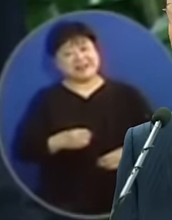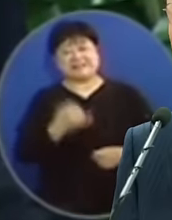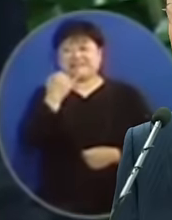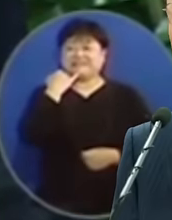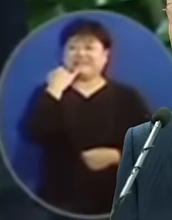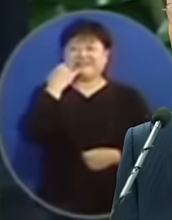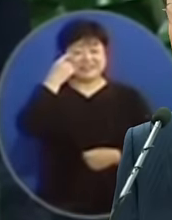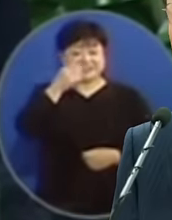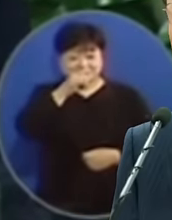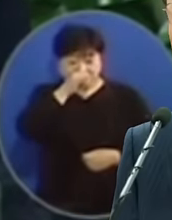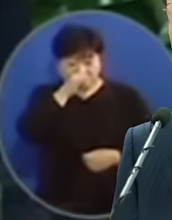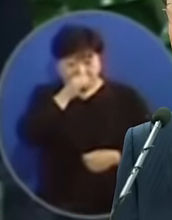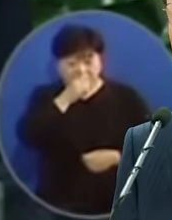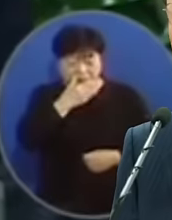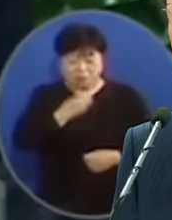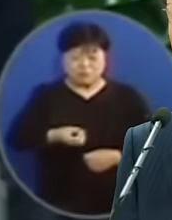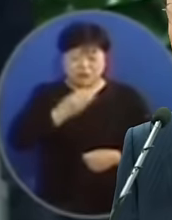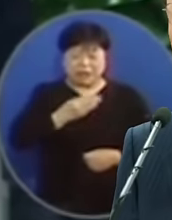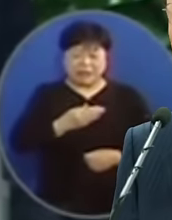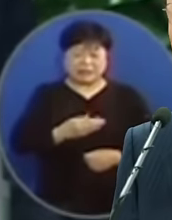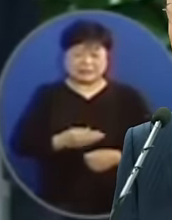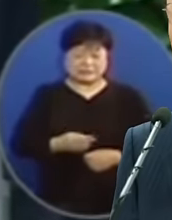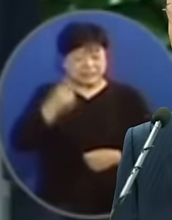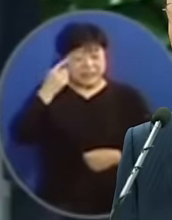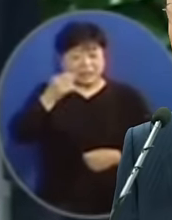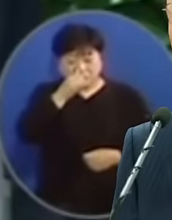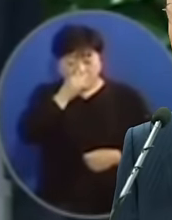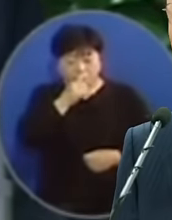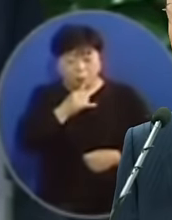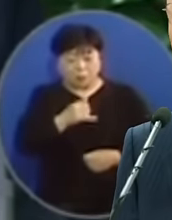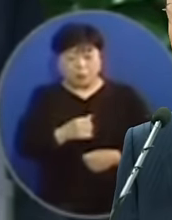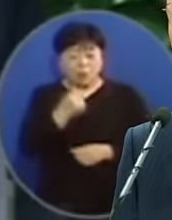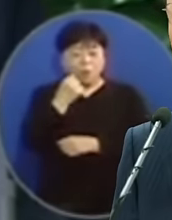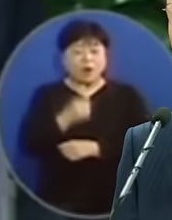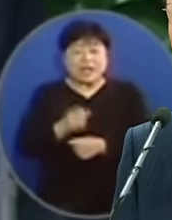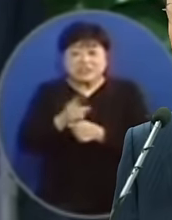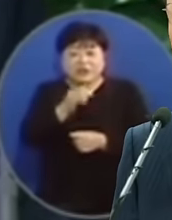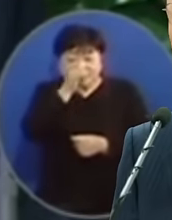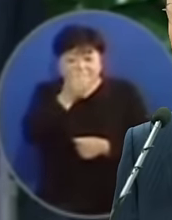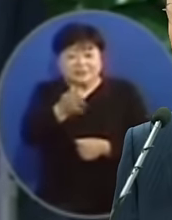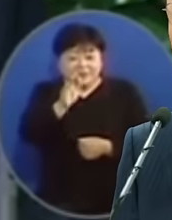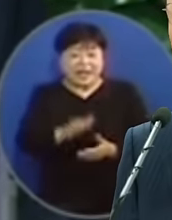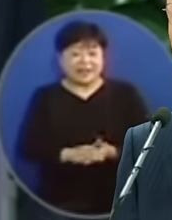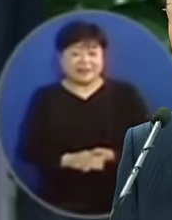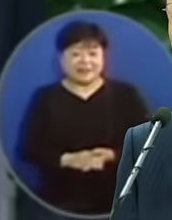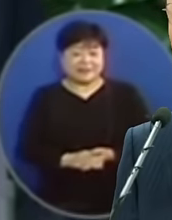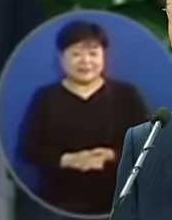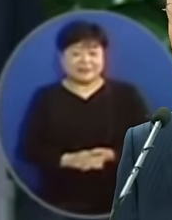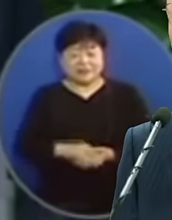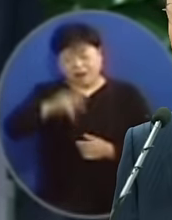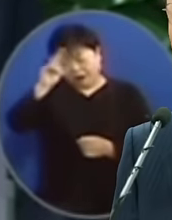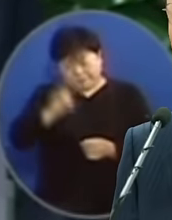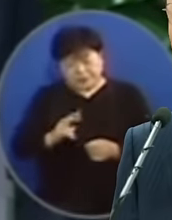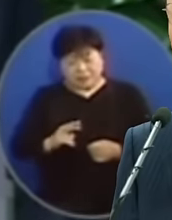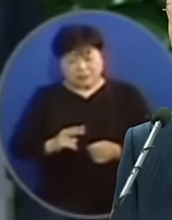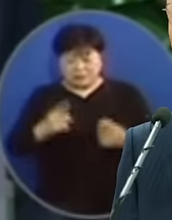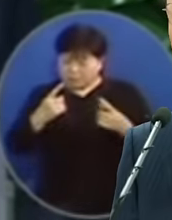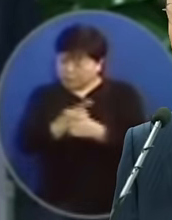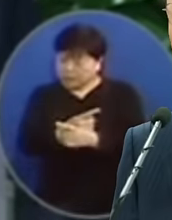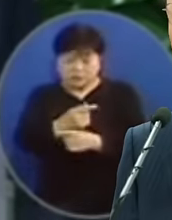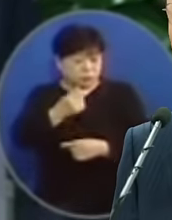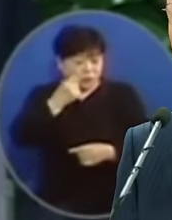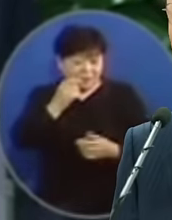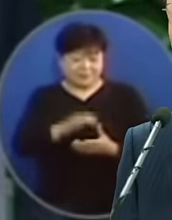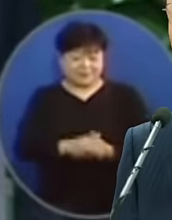모든 것을 불행하게 생각하는 사람도 있고 천성이 있습니다. 그러나 천성은 여러분 순식간에 새 사람으로 만들어질